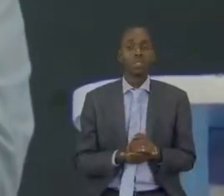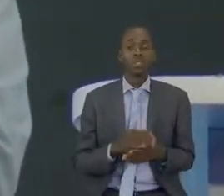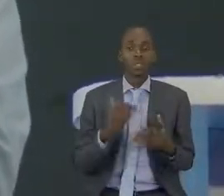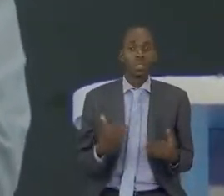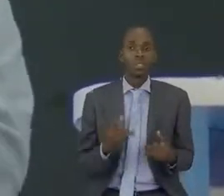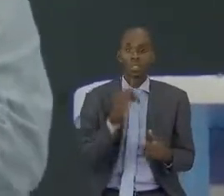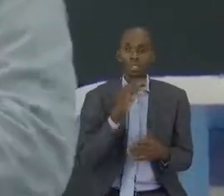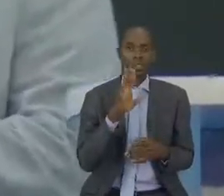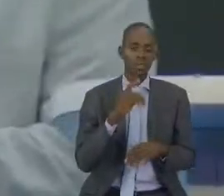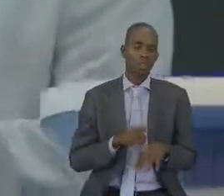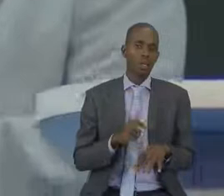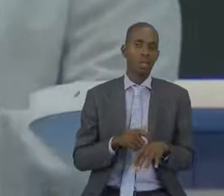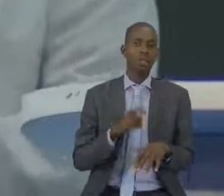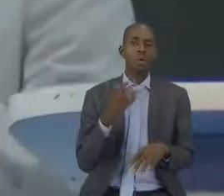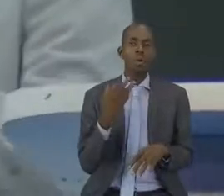changement. C'est un moment